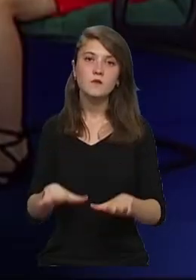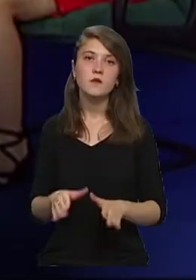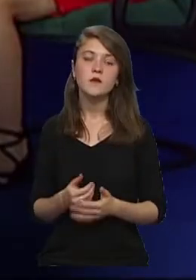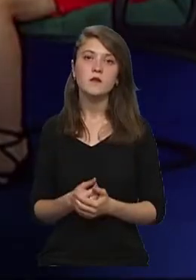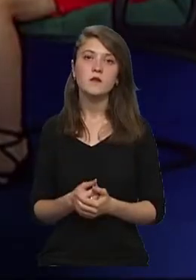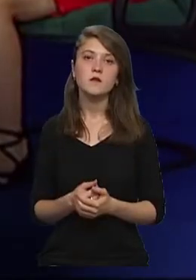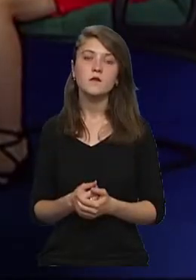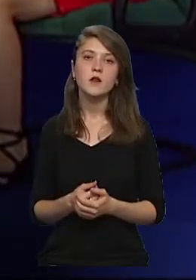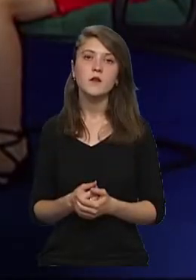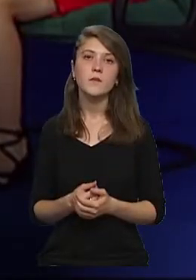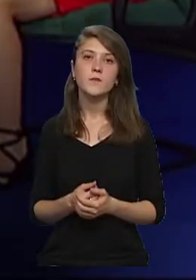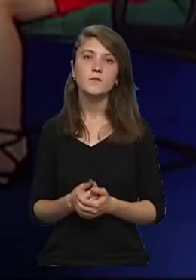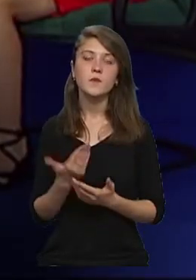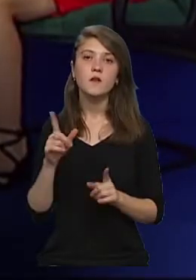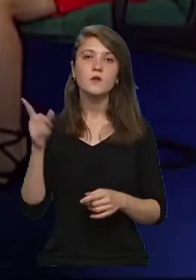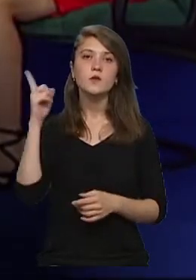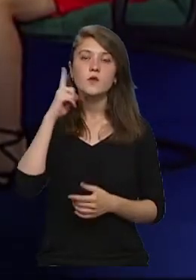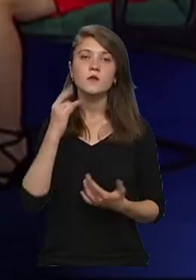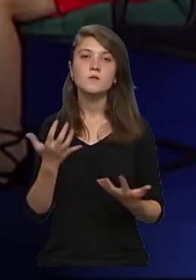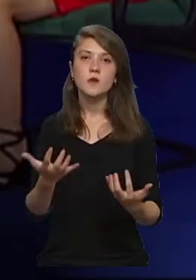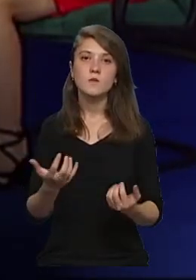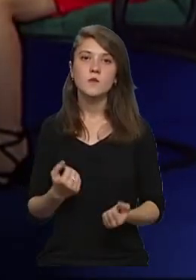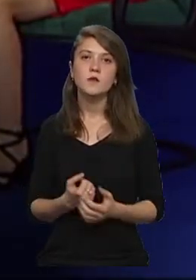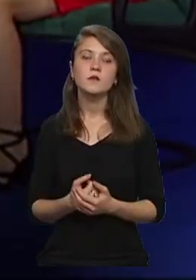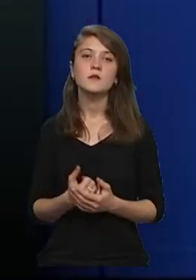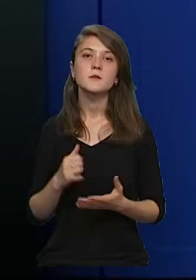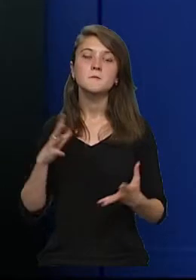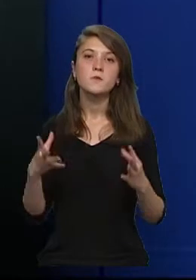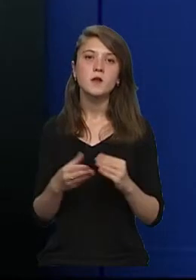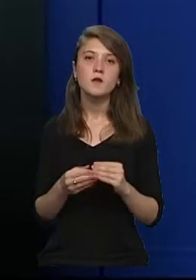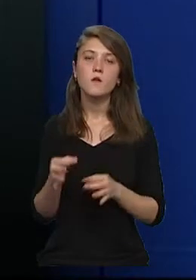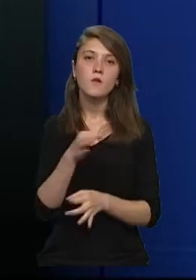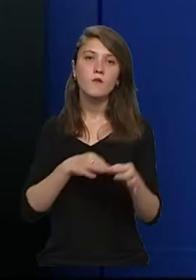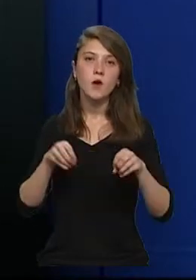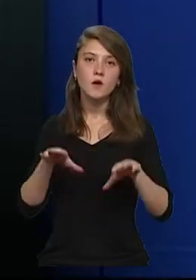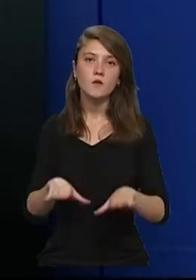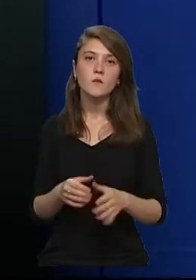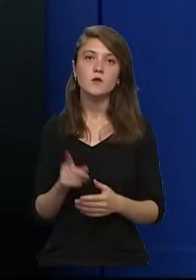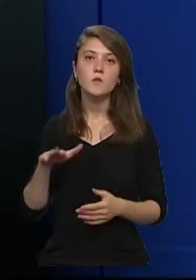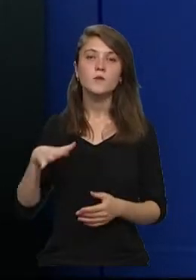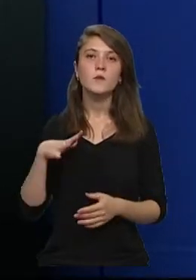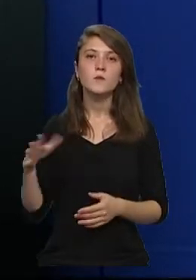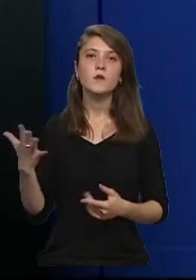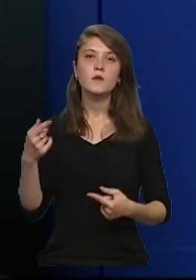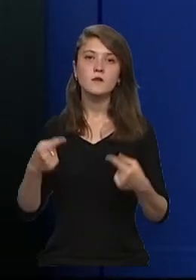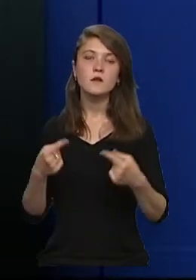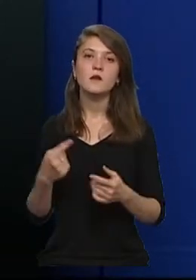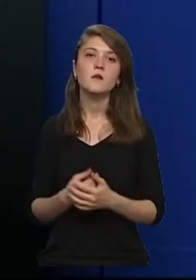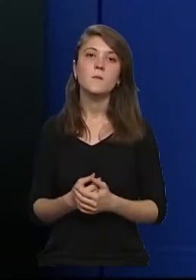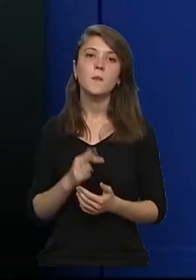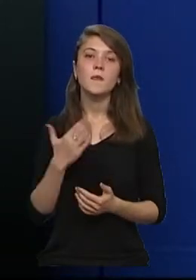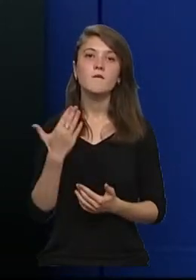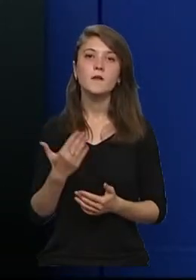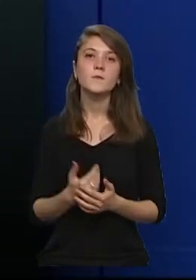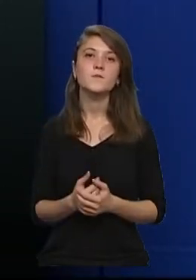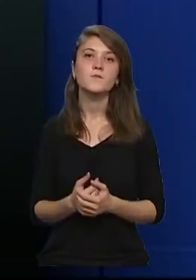проекти робимо, вони теж їх чують, сприймають, і ми спільно їх обговоримо, щоб потім не було протистояння чи несприйняття. Окей, а як ви боретесь